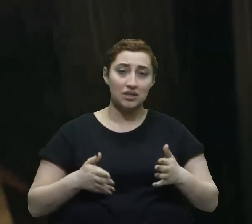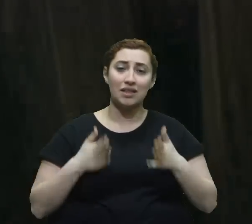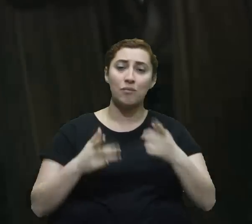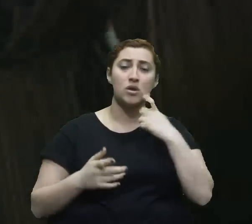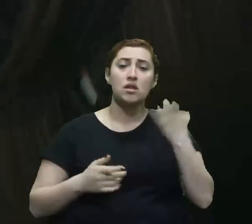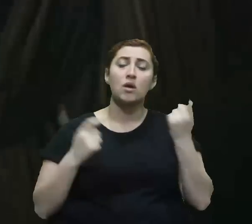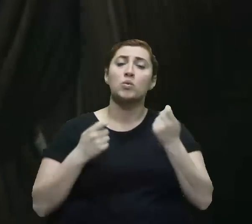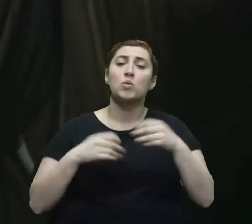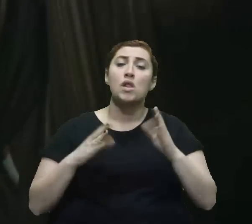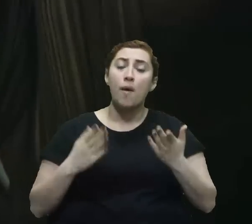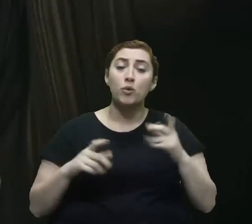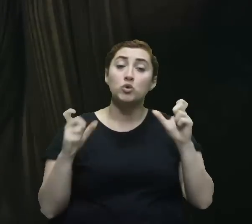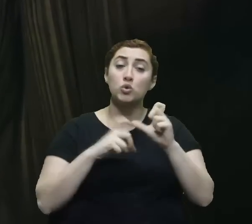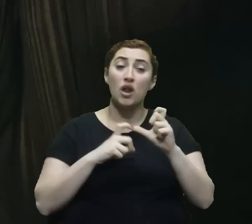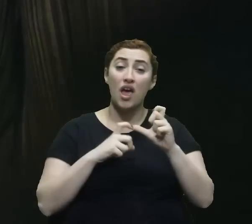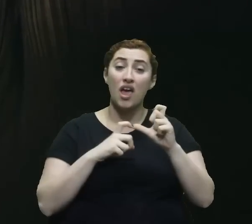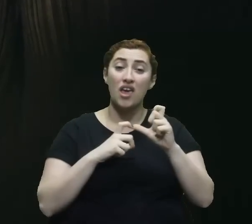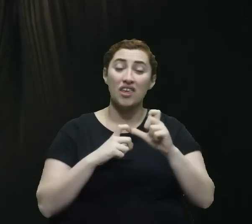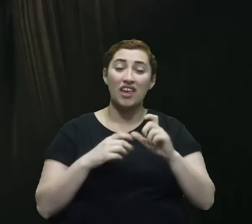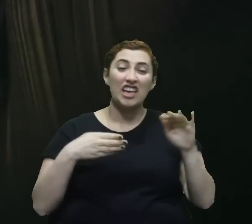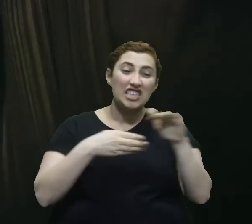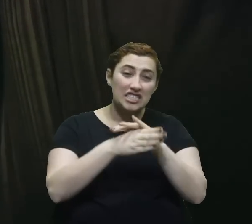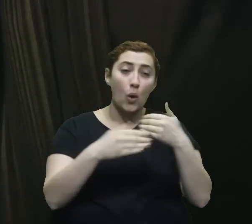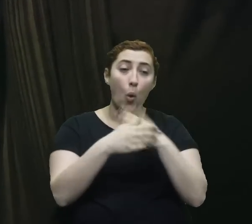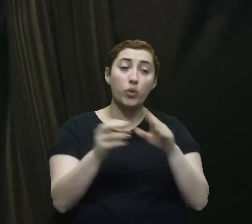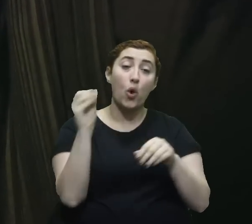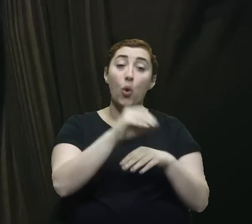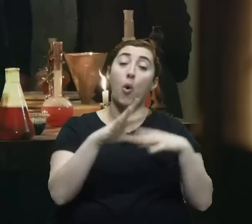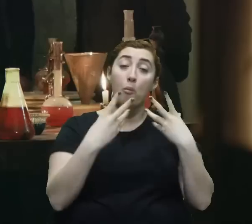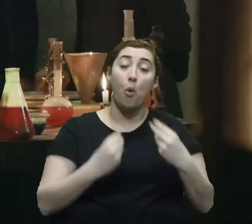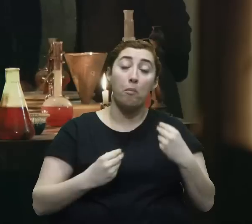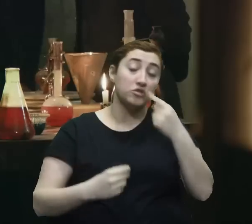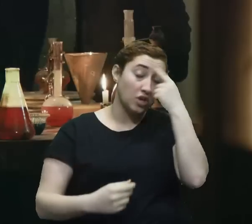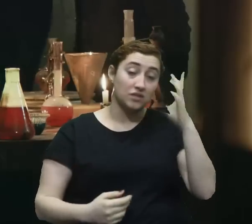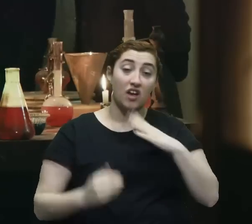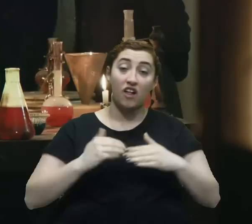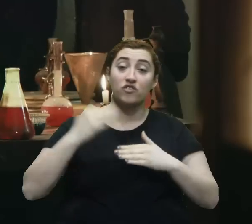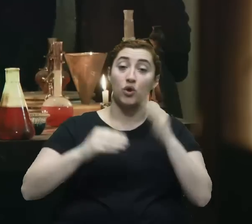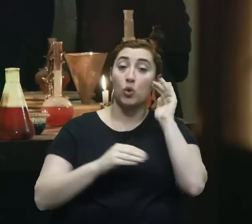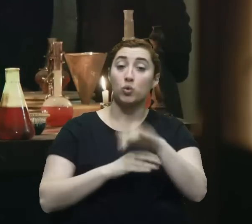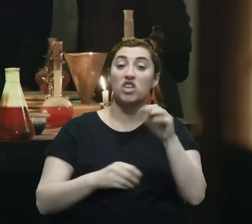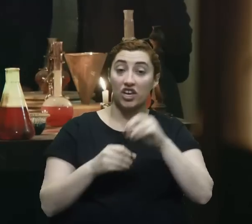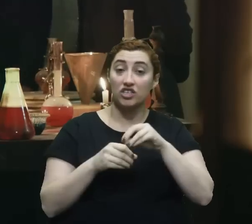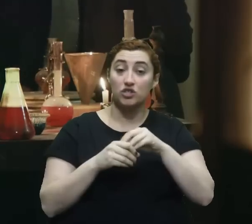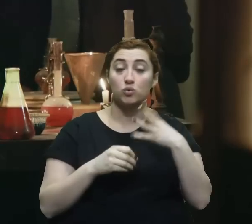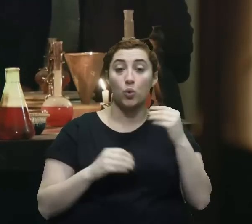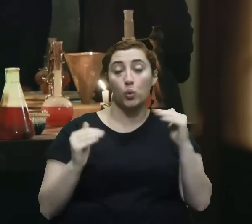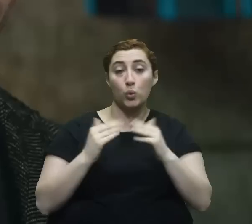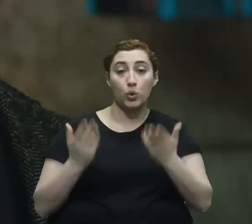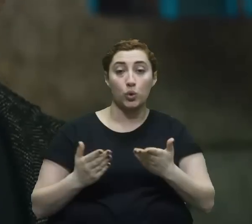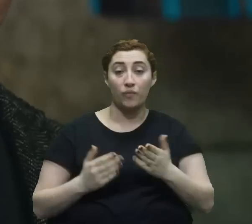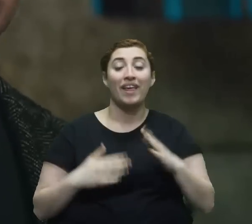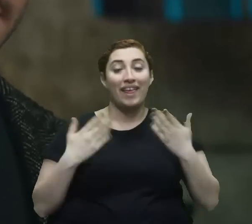Depo yıllardır kullanılmıyor. Süreyya ablayı dipteki odalardan birinde tutma ihtimalleri kuvvetli. Dışarısı da tuzak kurmak için oldukça